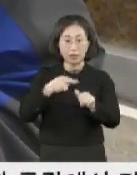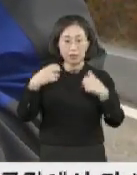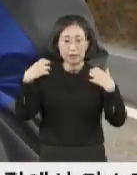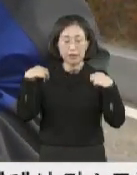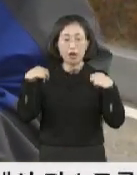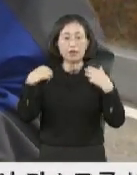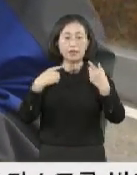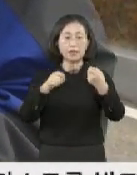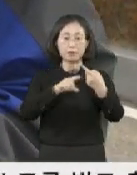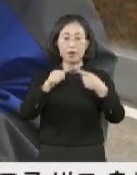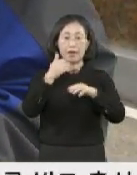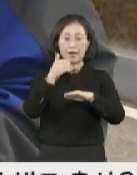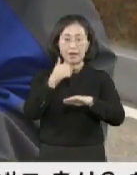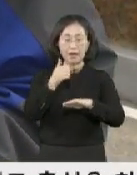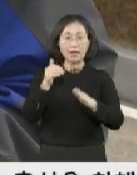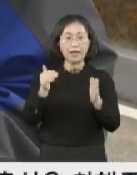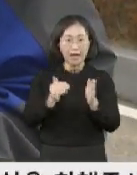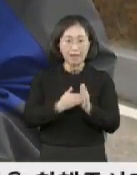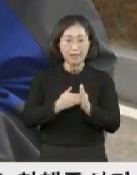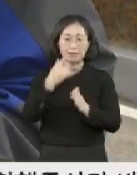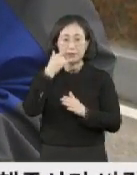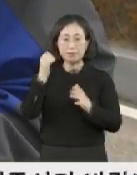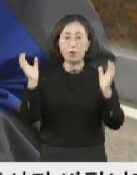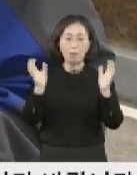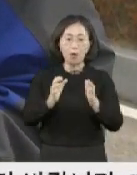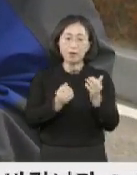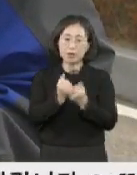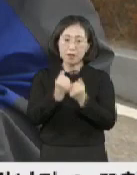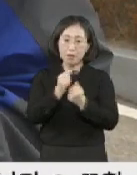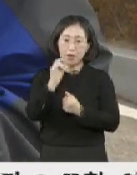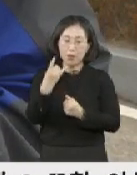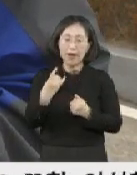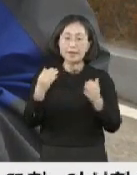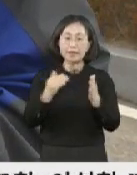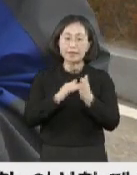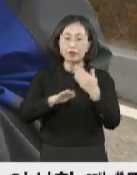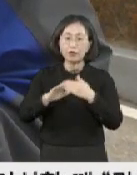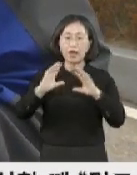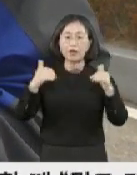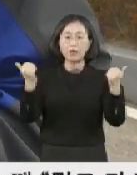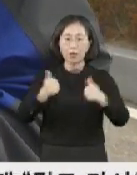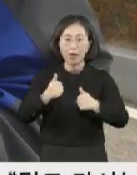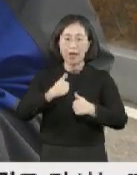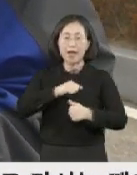다음 달까지 학부모 협의체를 구성해 설명회를 거친 다음 의회